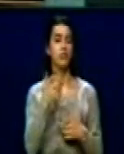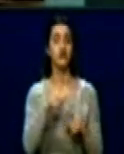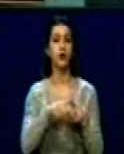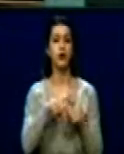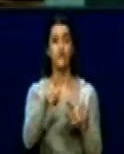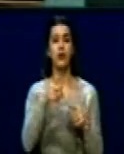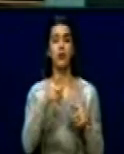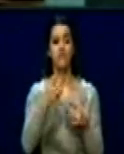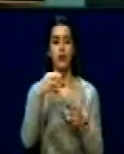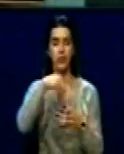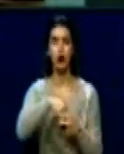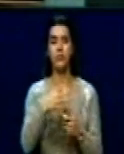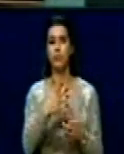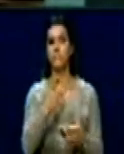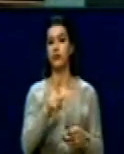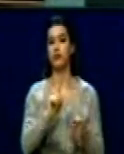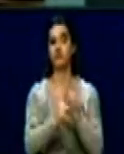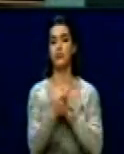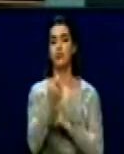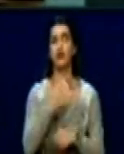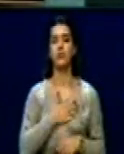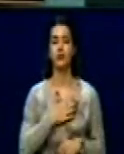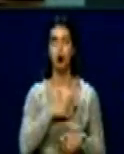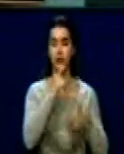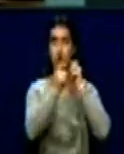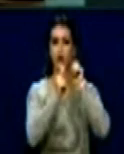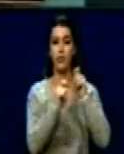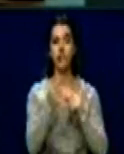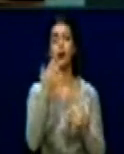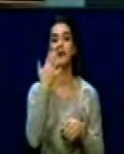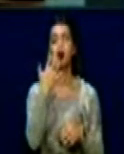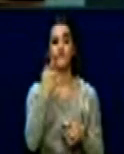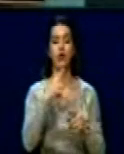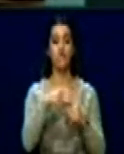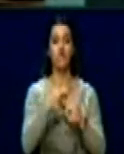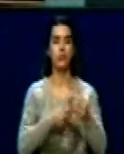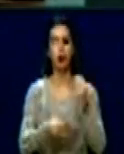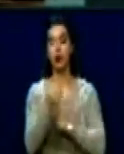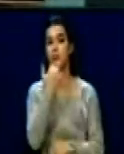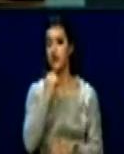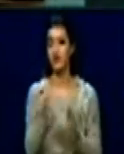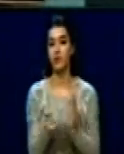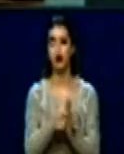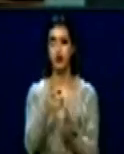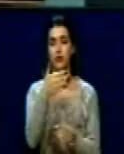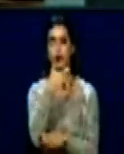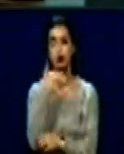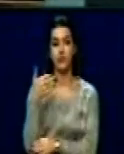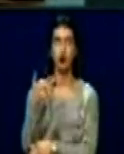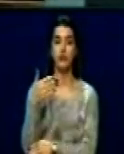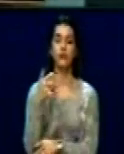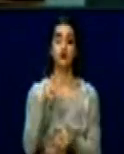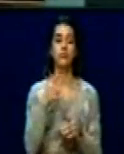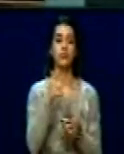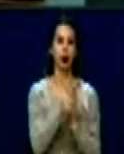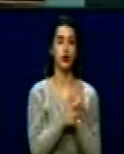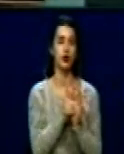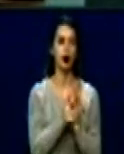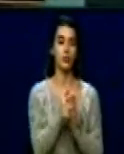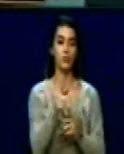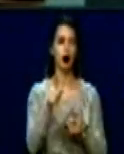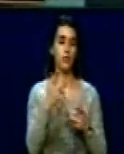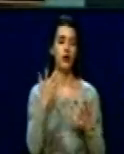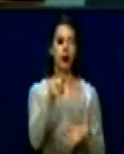ekonomik brenda vendit, për thjesht do t'jetë një marveshje për disa para të privatizimit që do të futen në buxhet në Republikës Kosovës, që